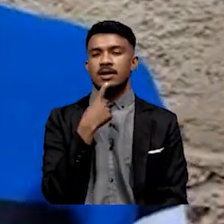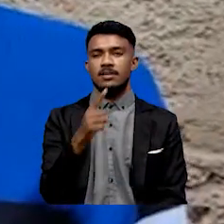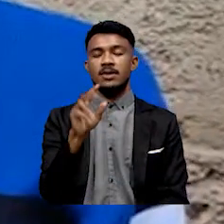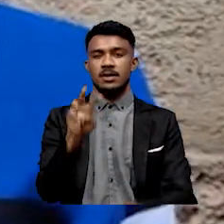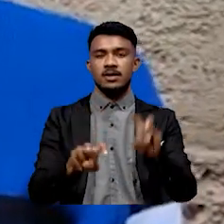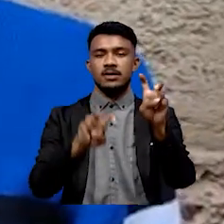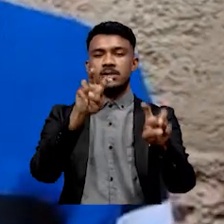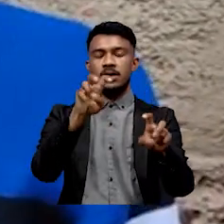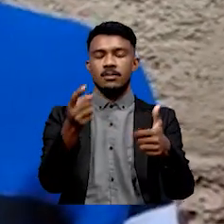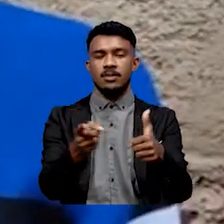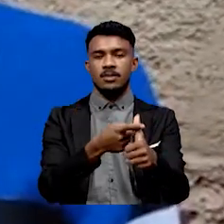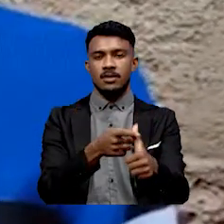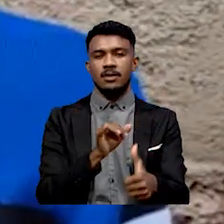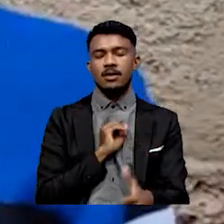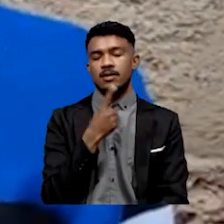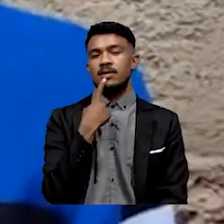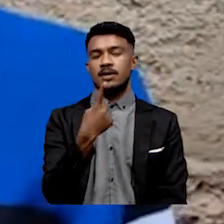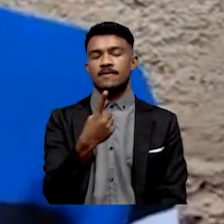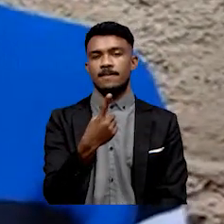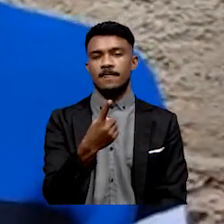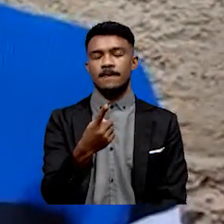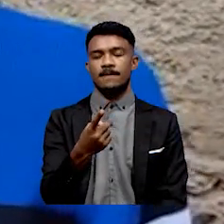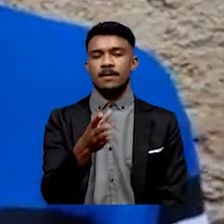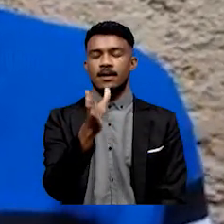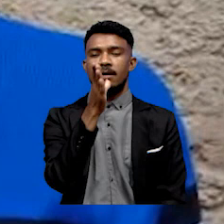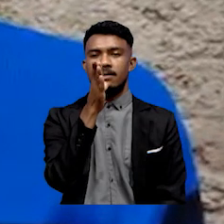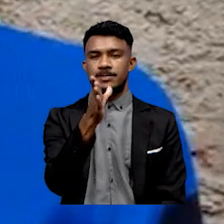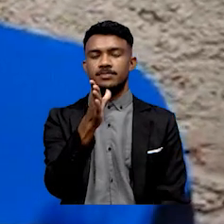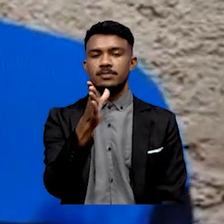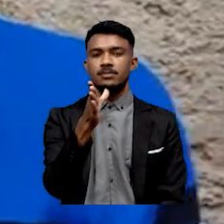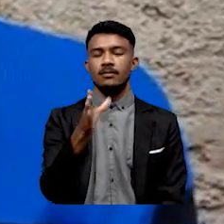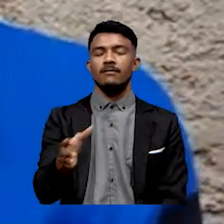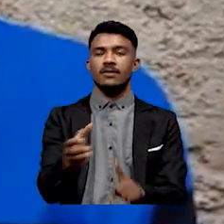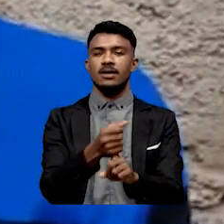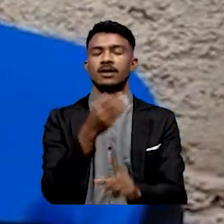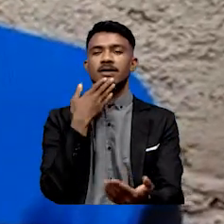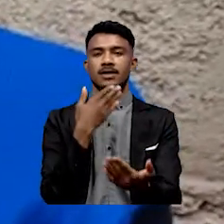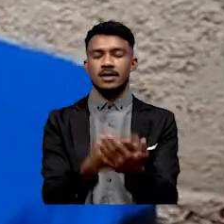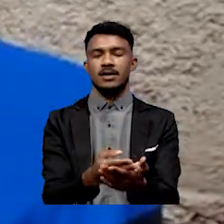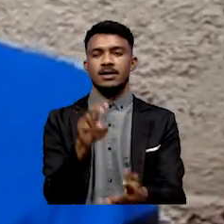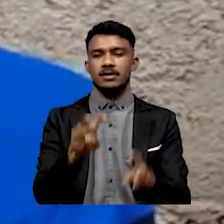saya uluk dia hau deh handphonenya ama kair di dia kesayan depois hau